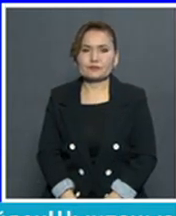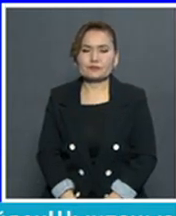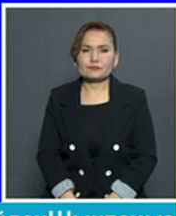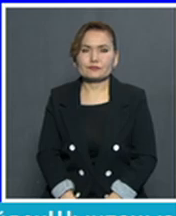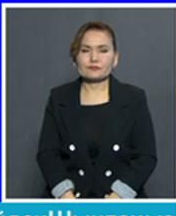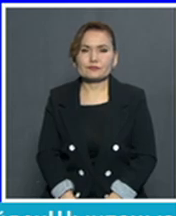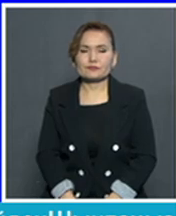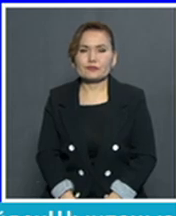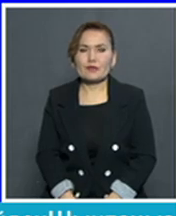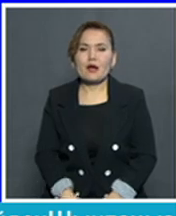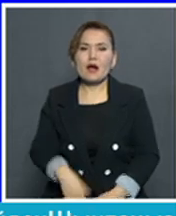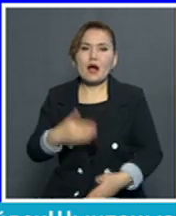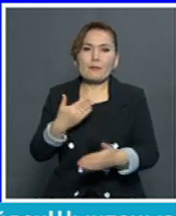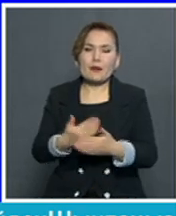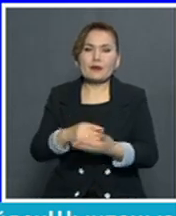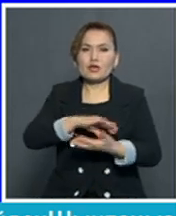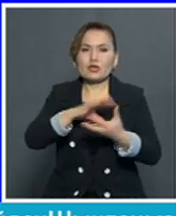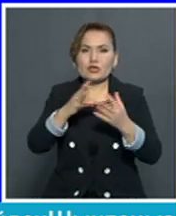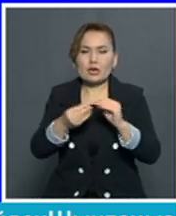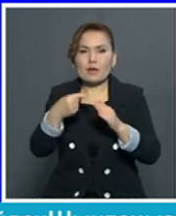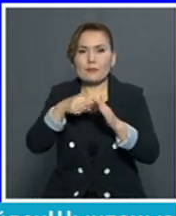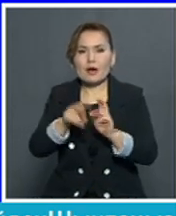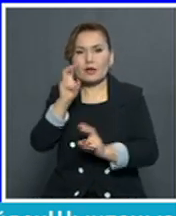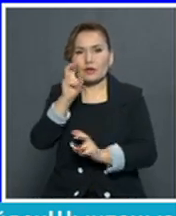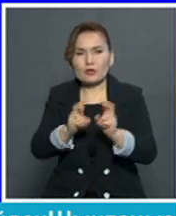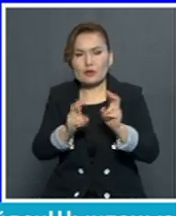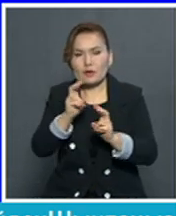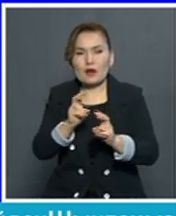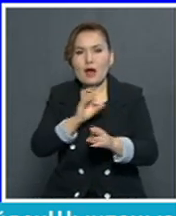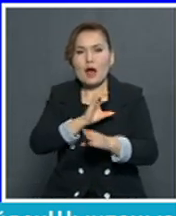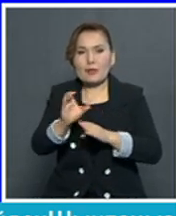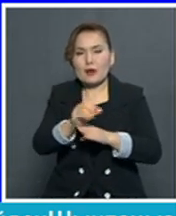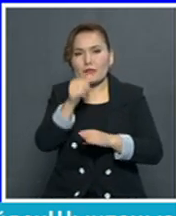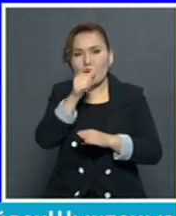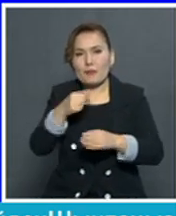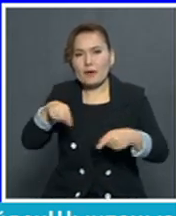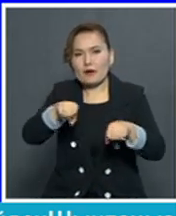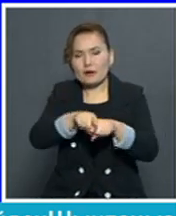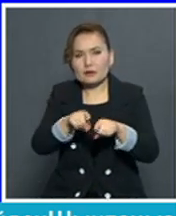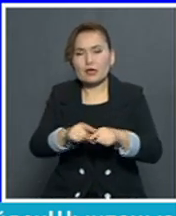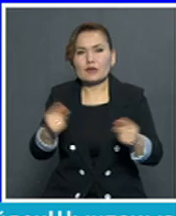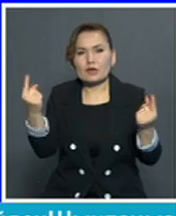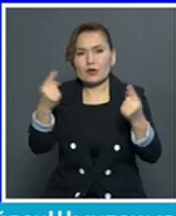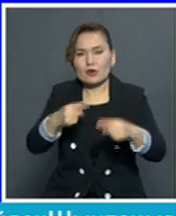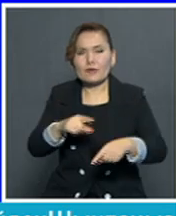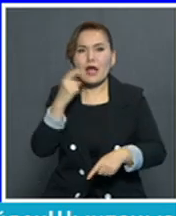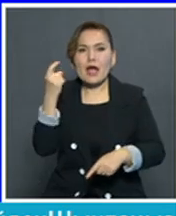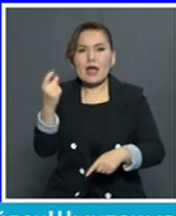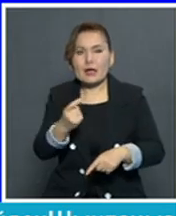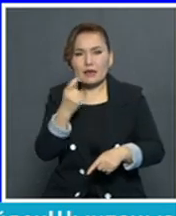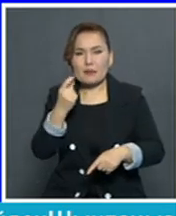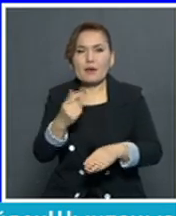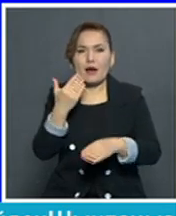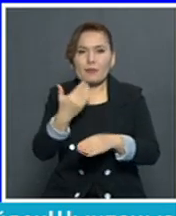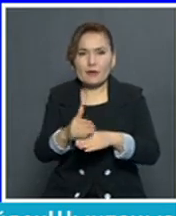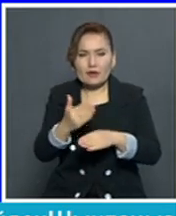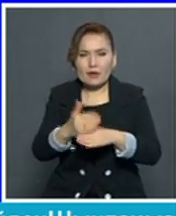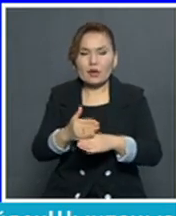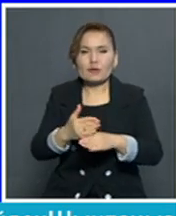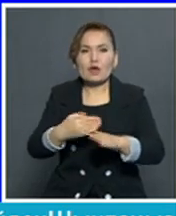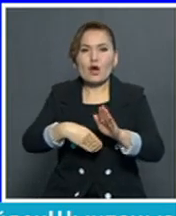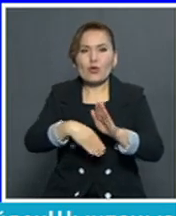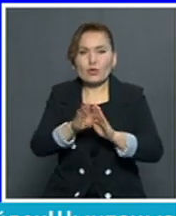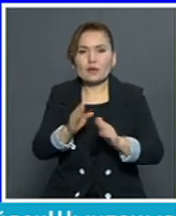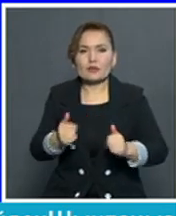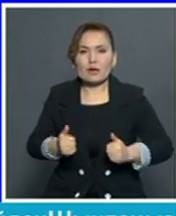Алдын ала бағалау бойынша жалпы ішкі өнім былтырғыға қарағанда 6,18%-ға төмендеді. Экономика біртіндеп қалпына келсе,